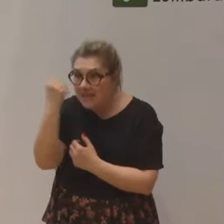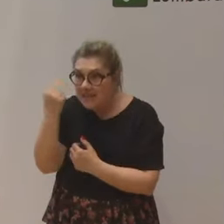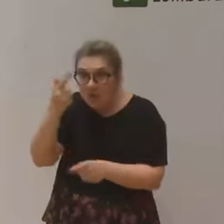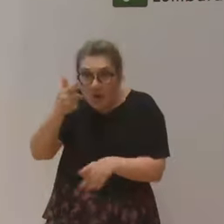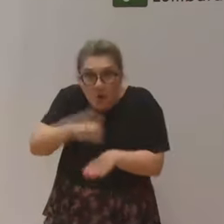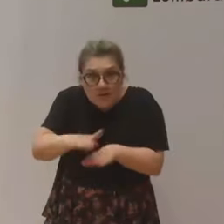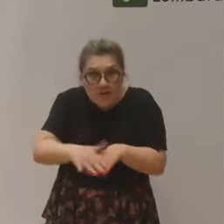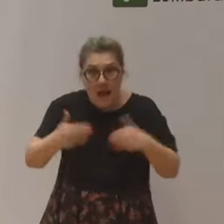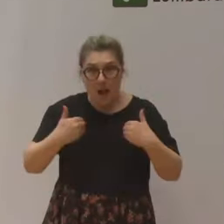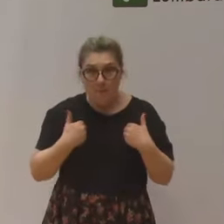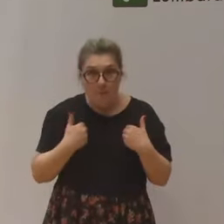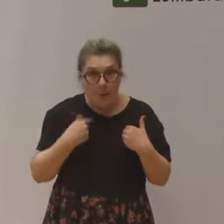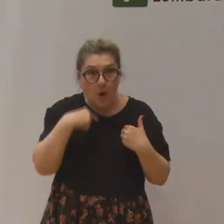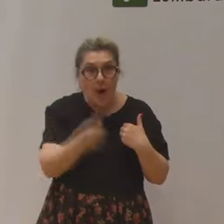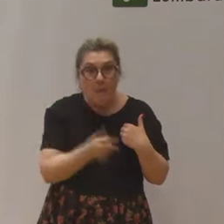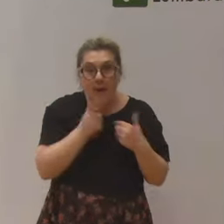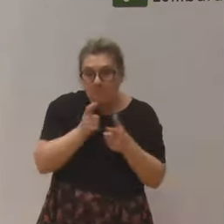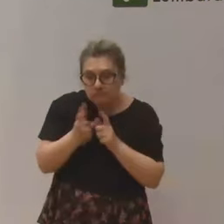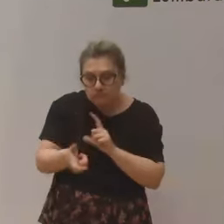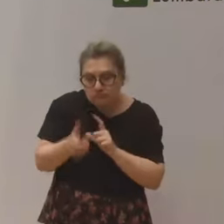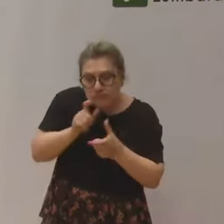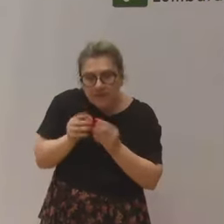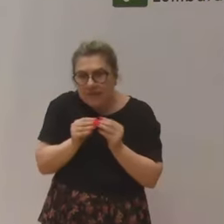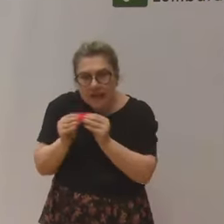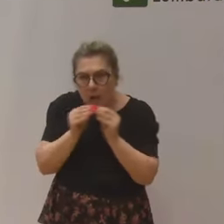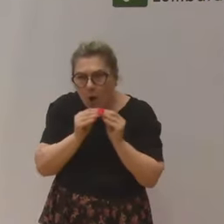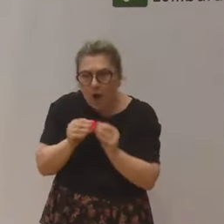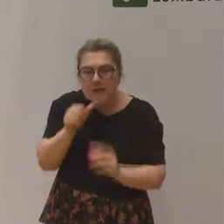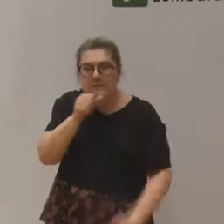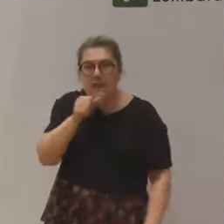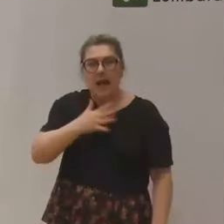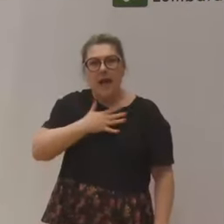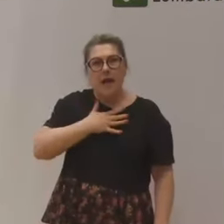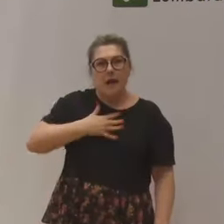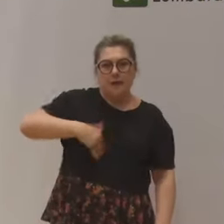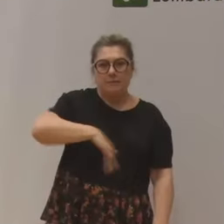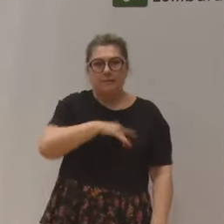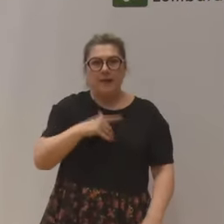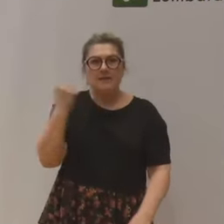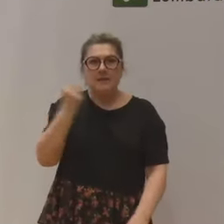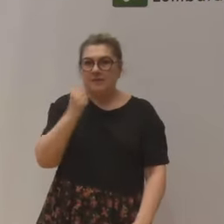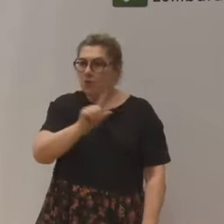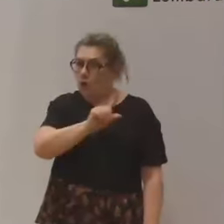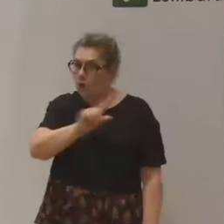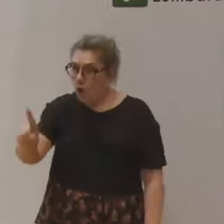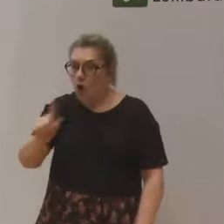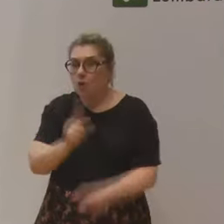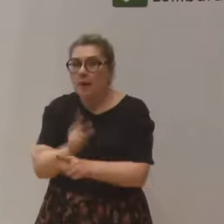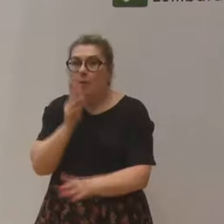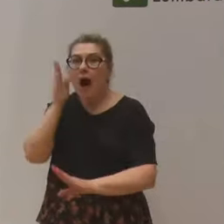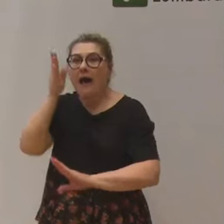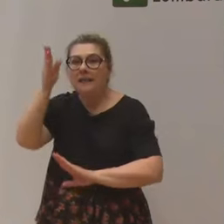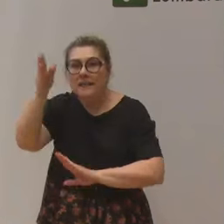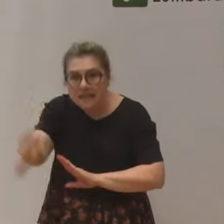andiamo in qualche modo a negoziare ciò che serve per un servizio. No, noi